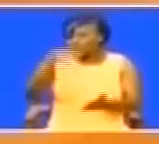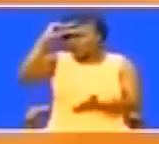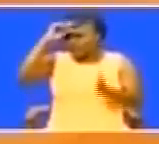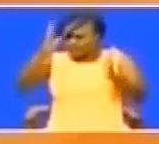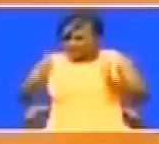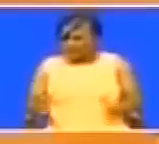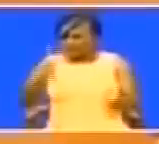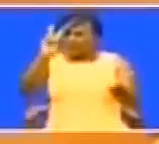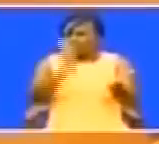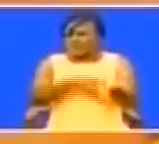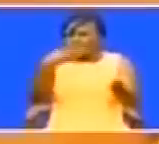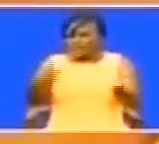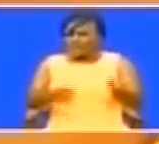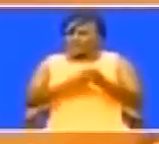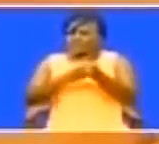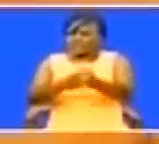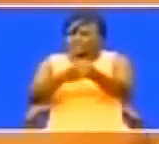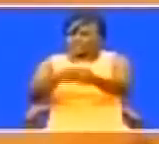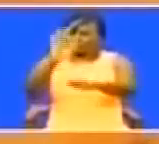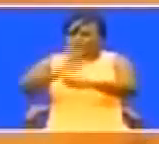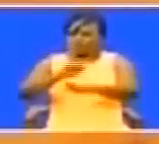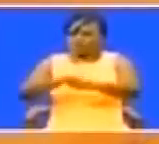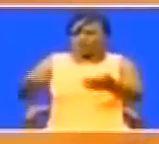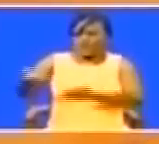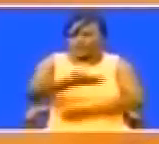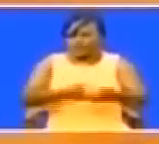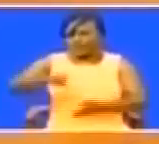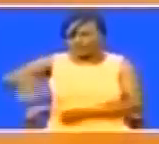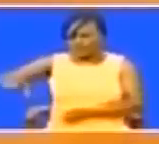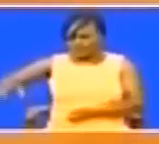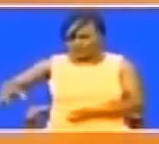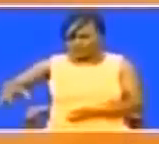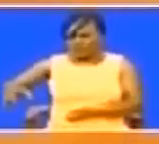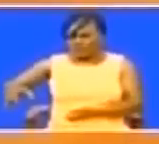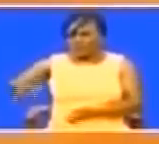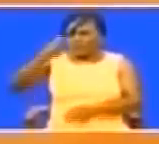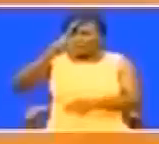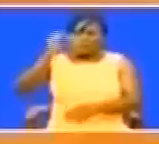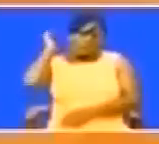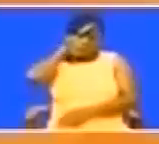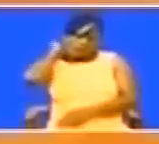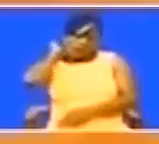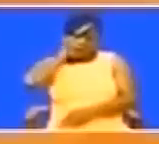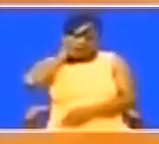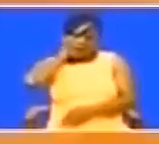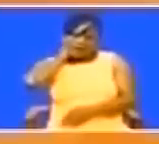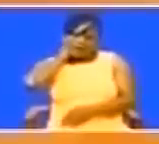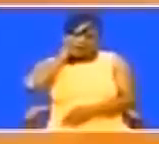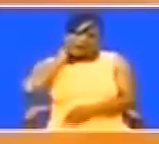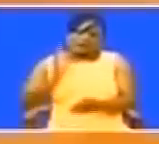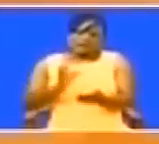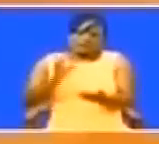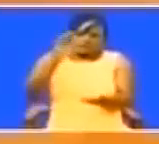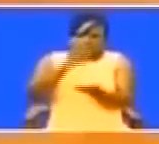huyo ameshindwa kuongoza vyema uchumi wa kaunti hiyo, hivi kwamba deni la kaunti ya Murang'a limefika shilingi